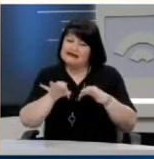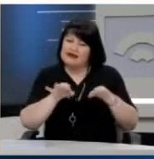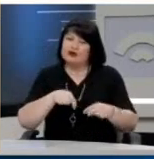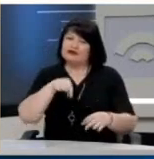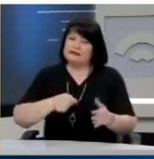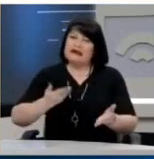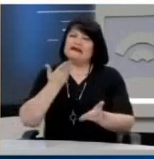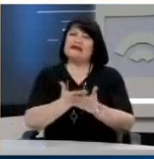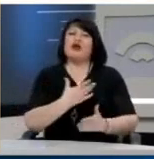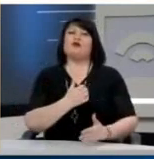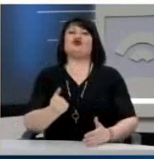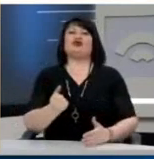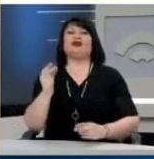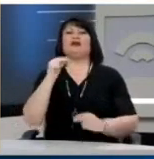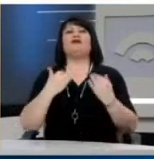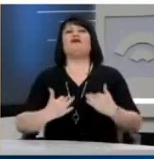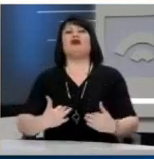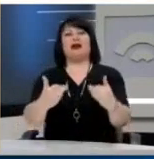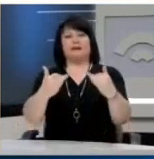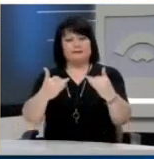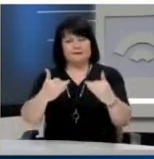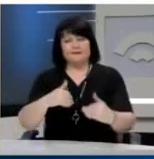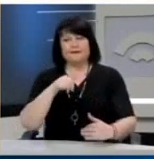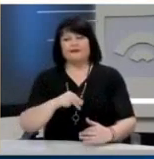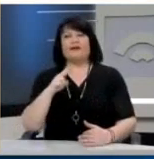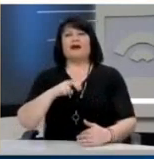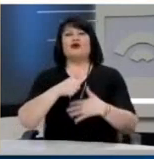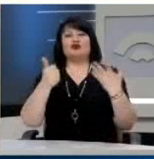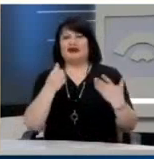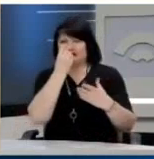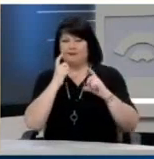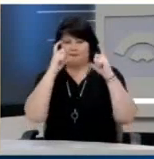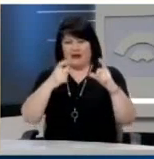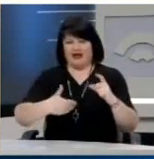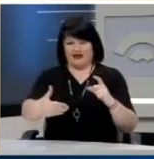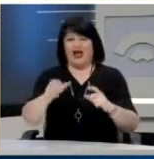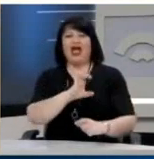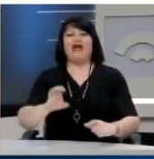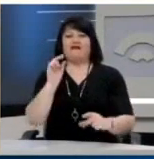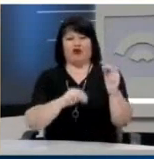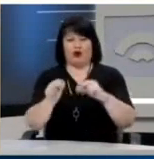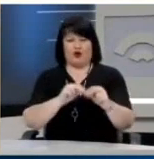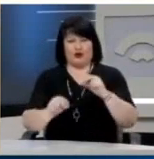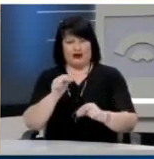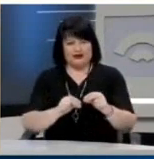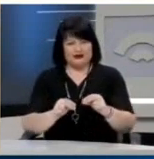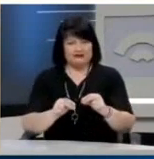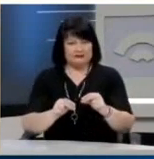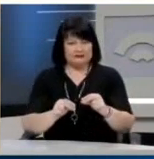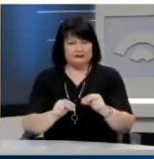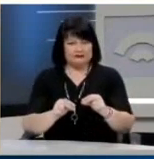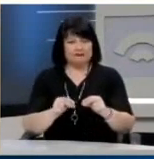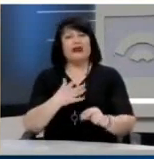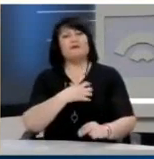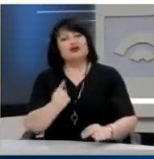Ζητάω σήμερα την εμπιστοσύνη της Βουλής αλλά και στις 26 του Μάη, στις ευρωπαϊκές εκλογές,